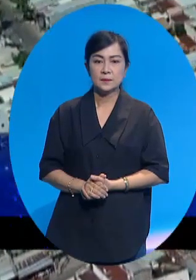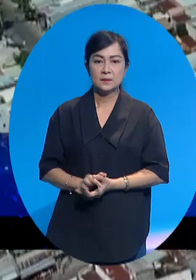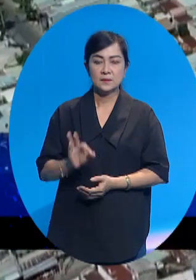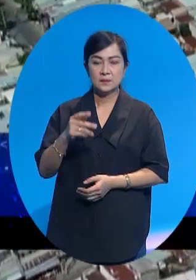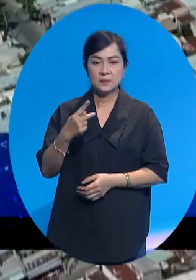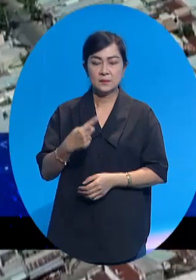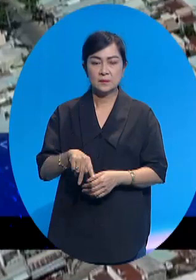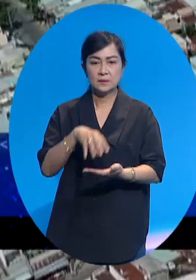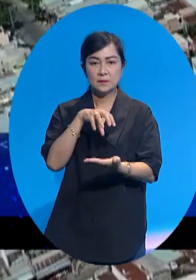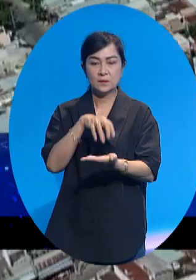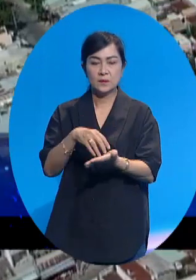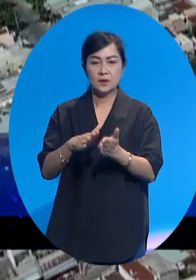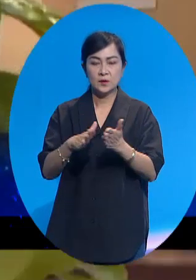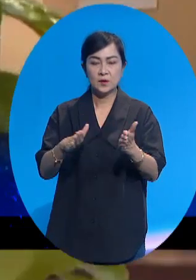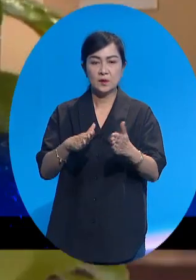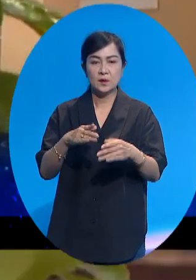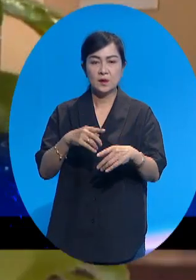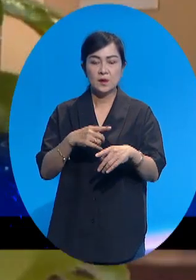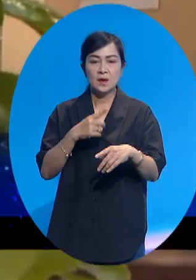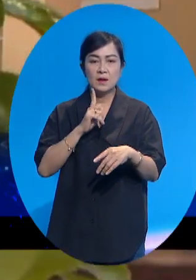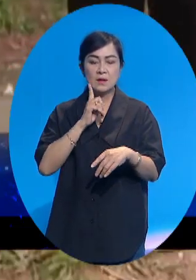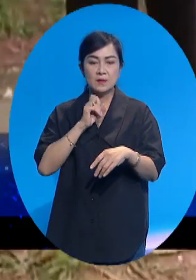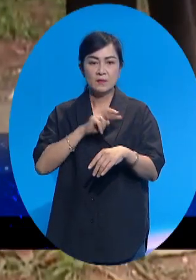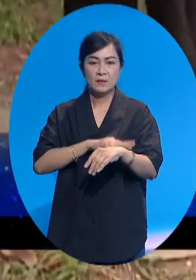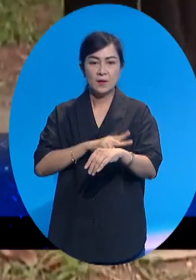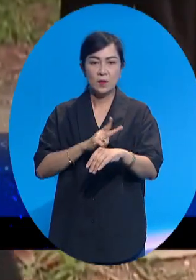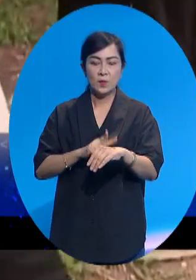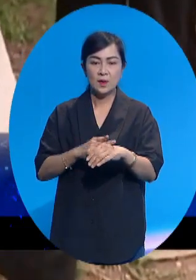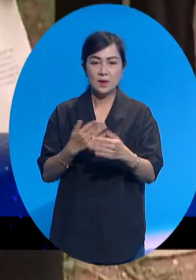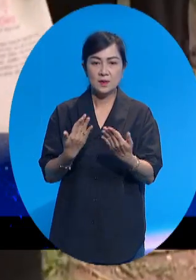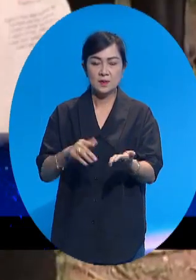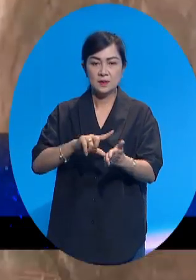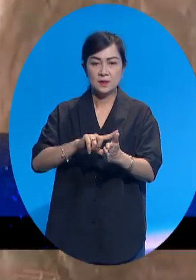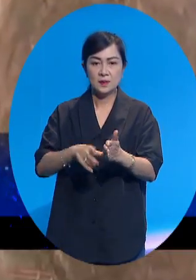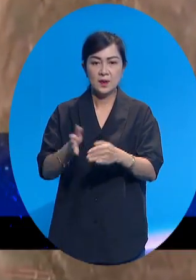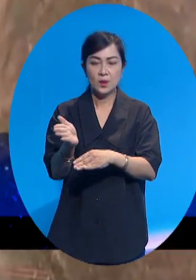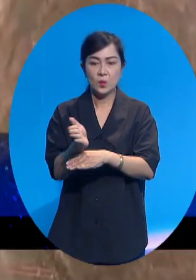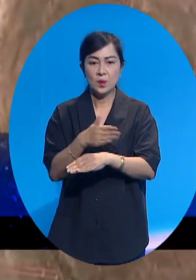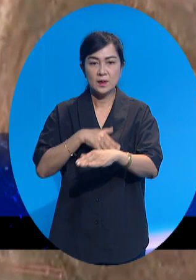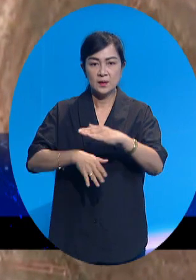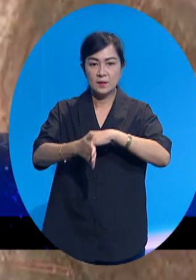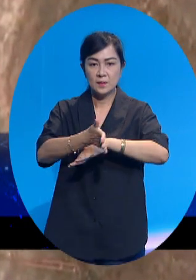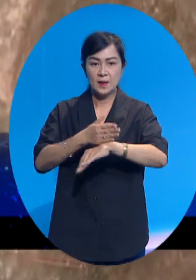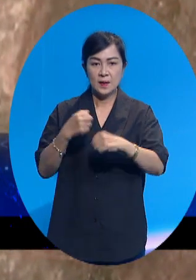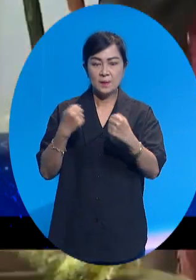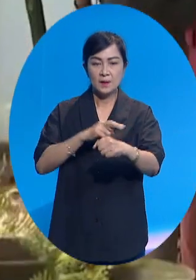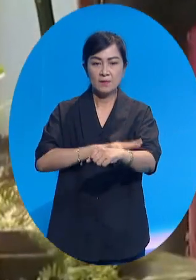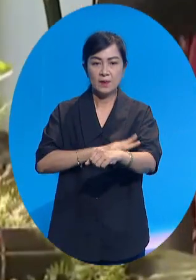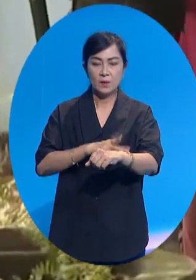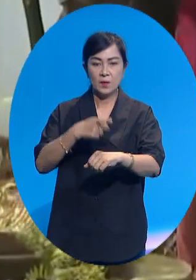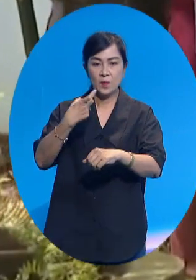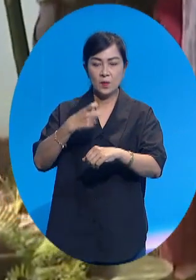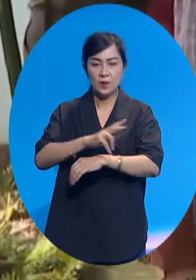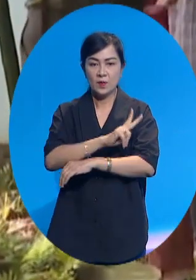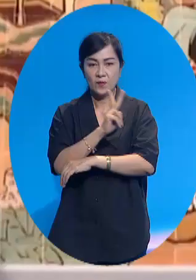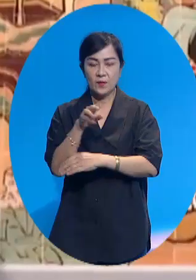Tân Phú là địa phương có nhiều di tích lịch sử, văn hóa, kiến trúc nghệ thuật. Tuy nhiên, trong thời gian qua, tiềm năng thế mạnh về văn hóa của quận chưa được